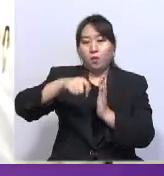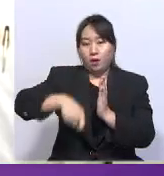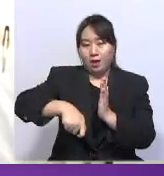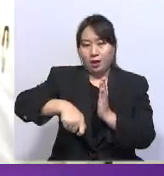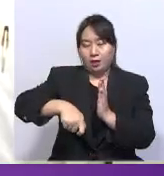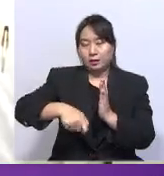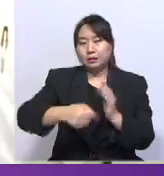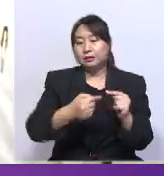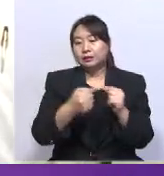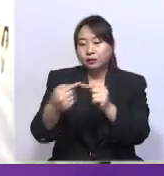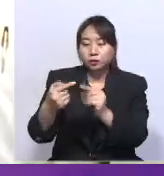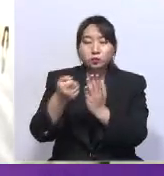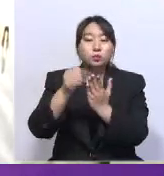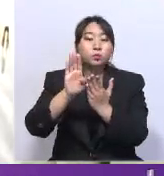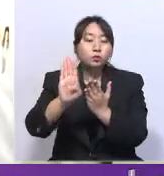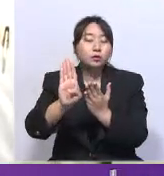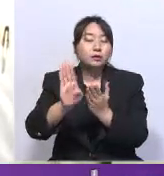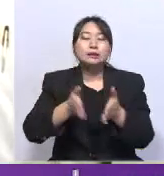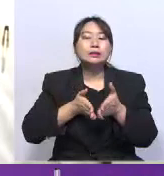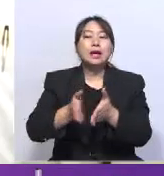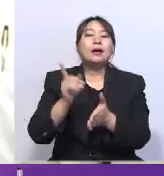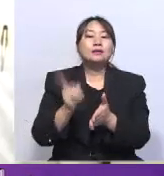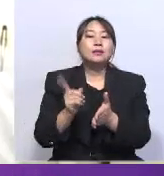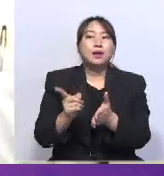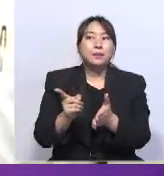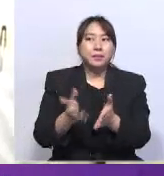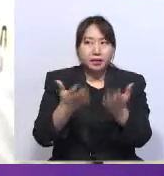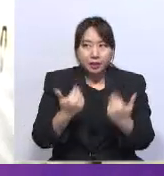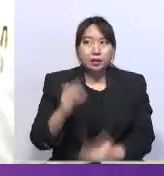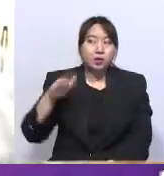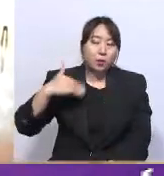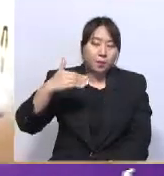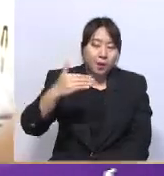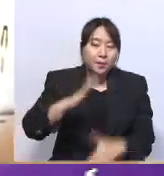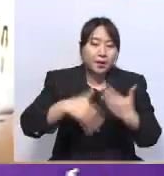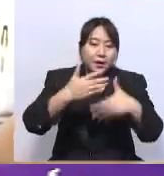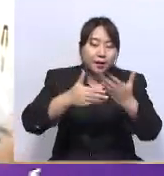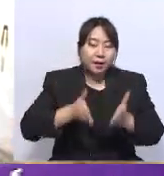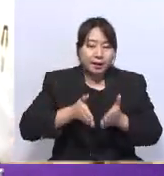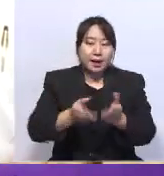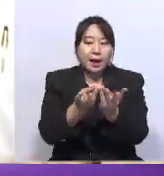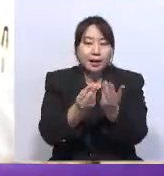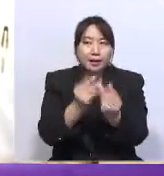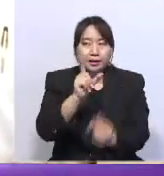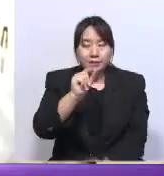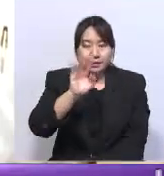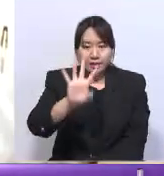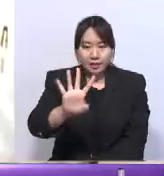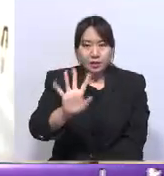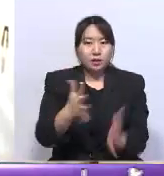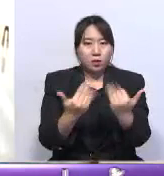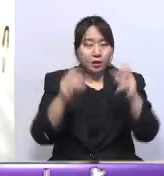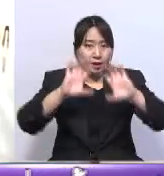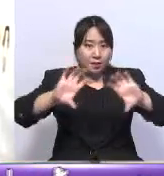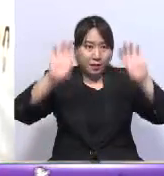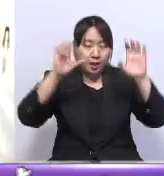บลราชธานีเป็นเส้นเดิมที่ใช้แล้วตอนหลังเนี่ยเราก็มาพัฒนาเส้นทางหมายเลข24ซึ่งขณะนี้รัฐบาลก็